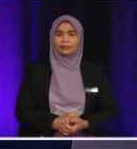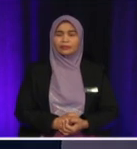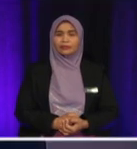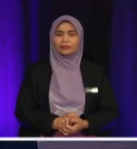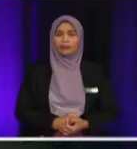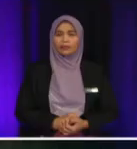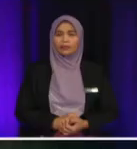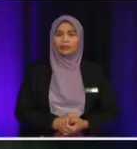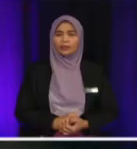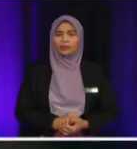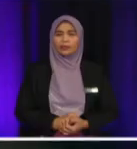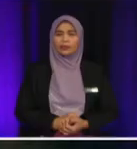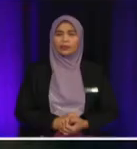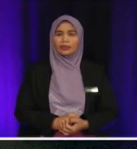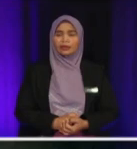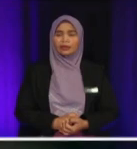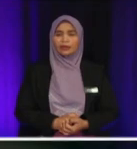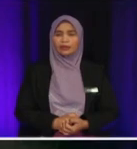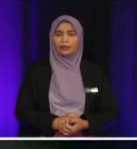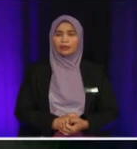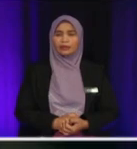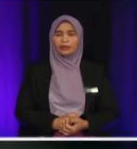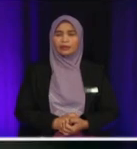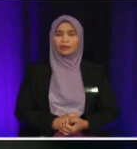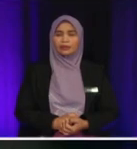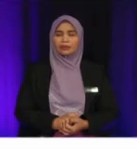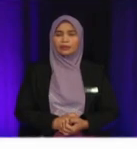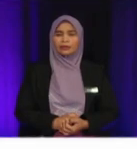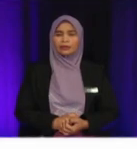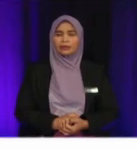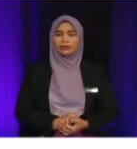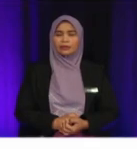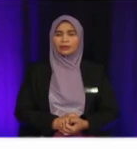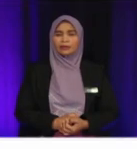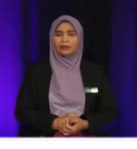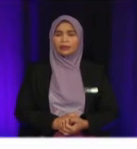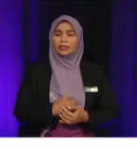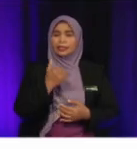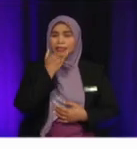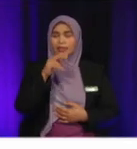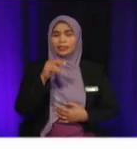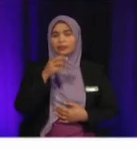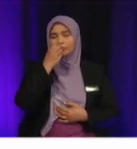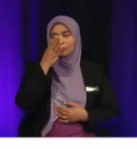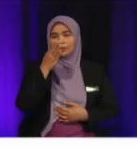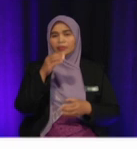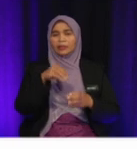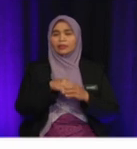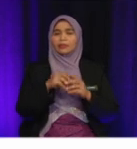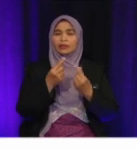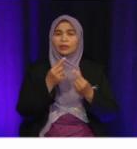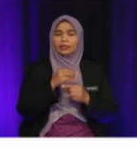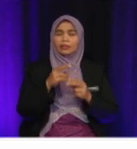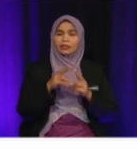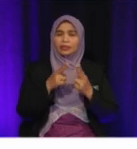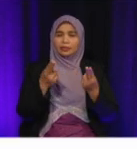Yang tu yang Daniel. Okey, dan soalan seterusnya. Jawapan betul tadi. Ha, kesalahan yang dinyatakan hukuman dalam Al-Quran As-Sunnah dan sebahagiannya